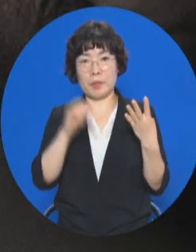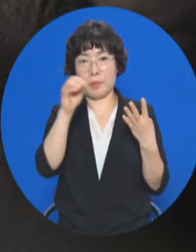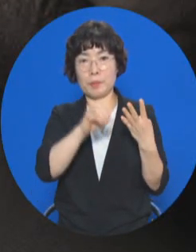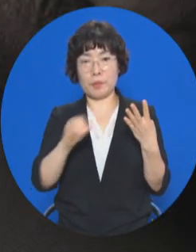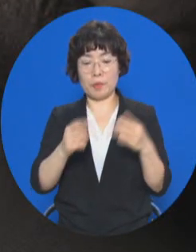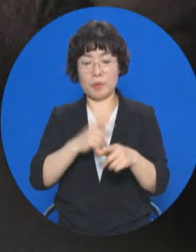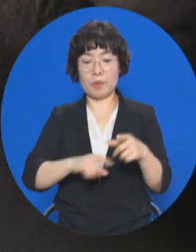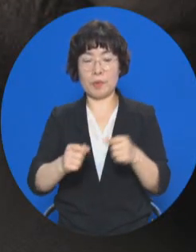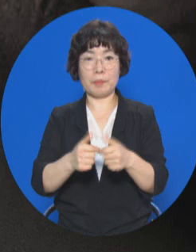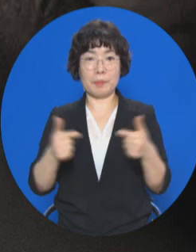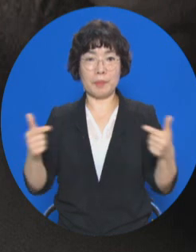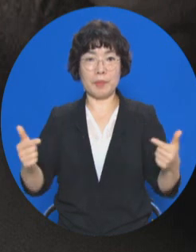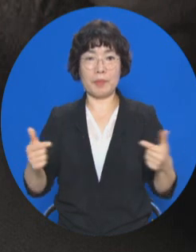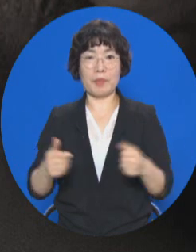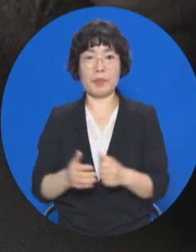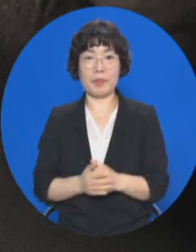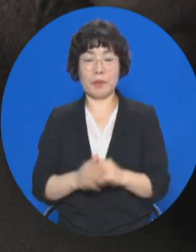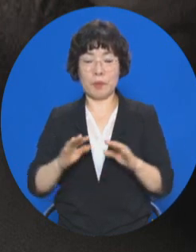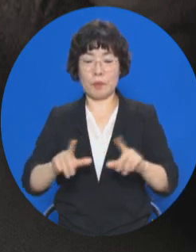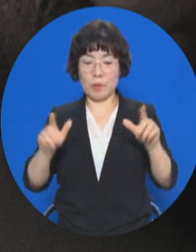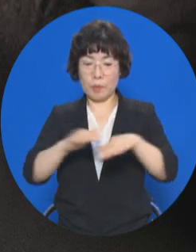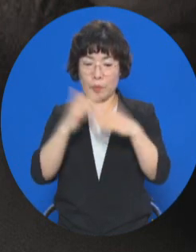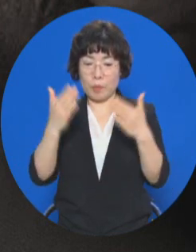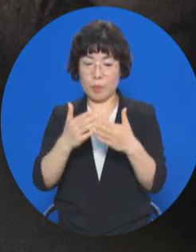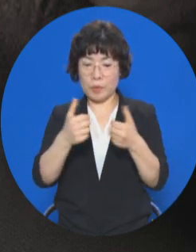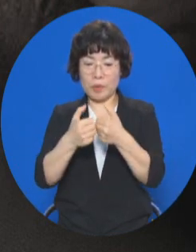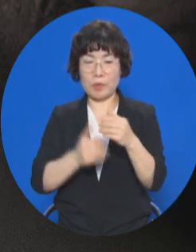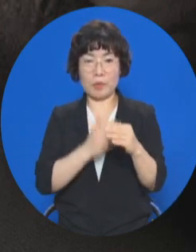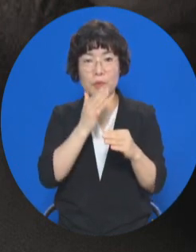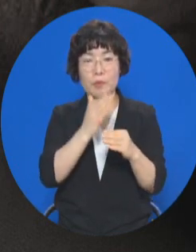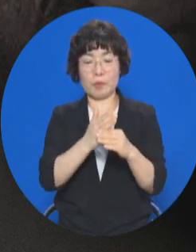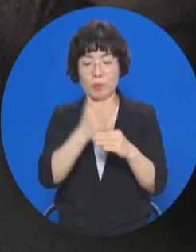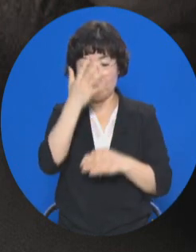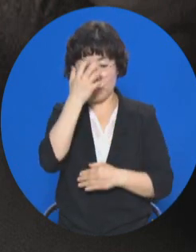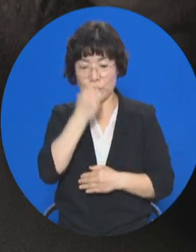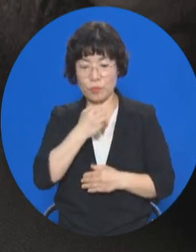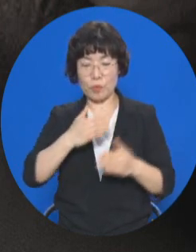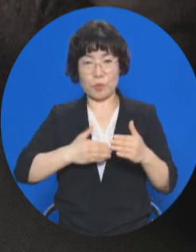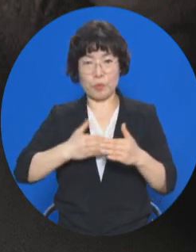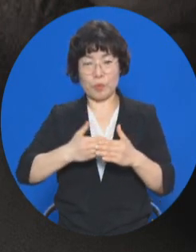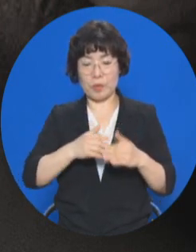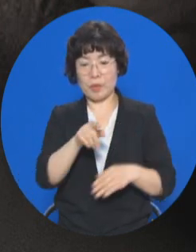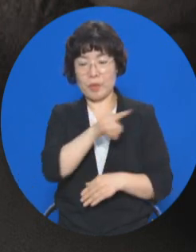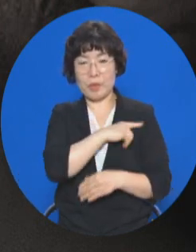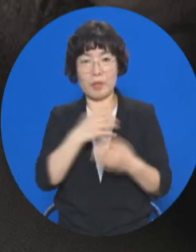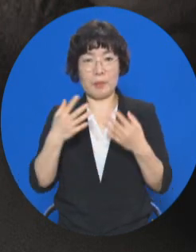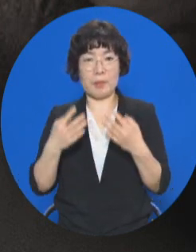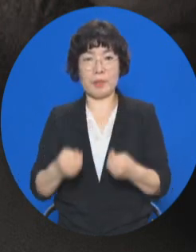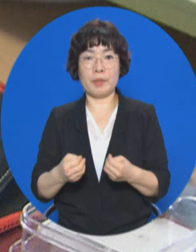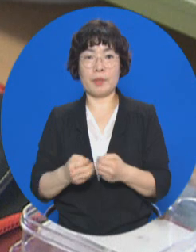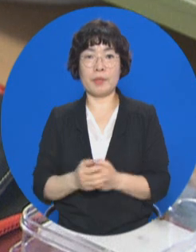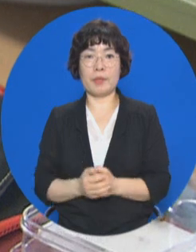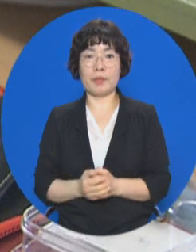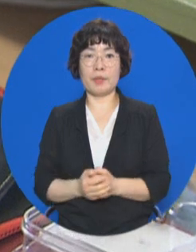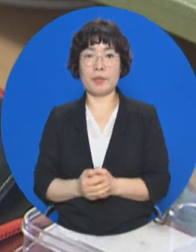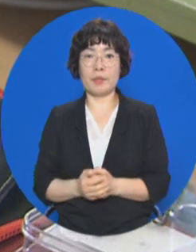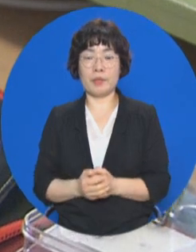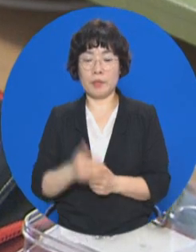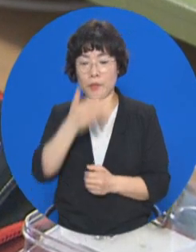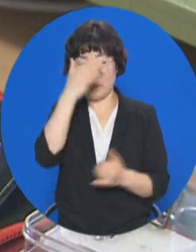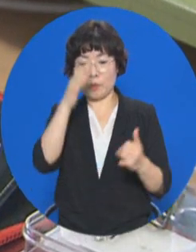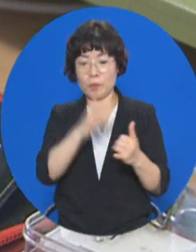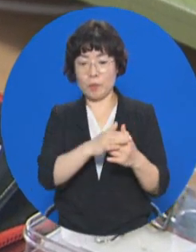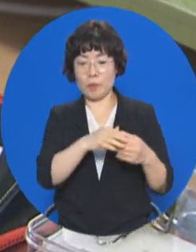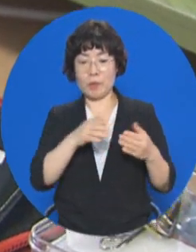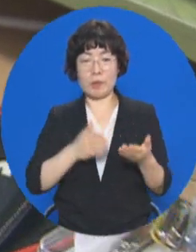이상 증가했습니다. 올해 전체 상담 내역 가운데서도 우울과 불안감 영역이 가장 높게 나타났습니다. 청소년